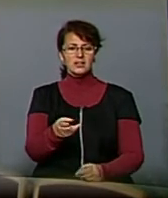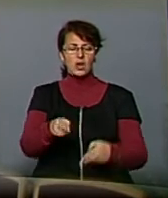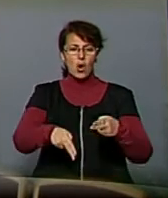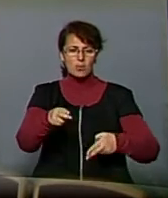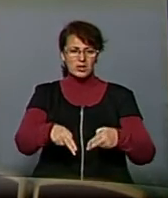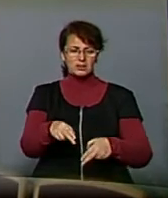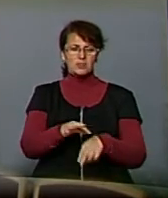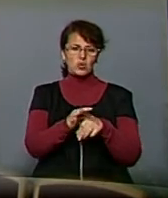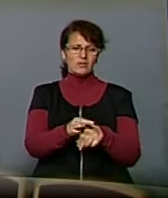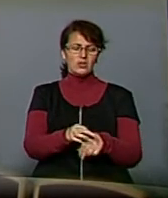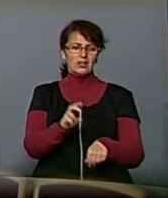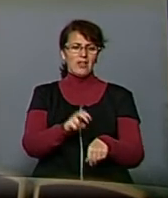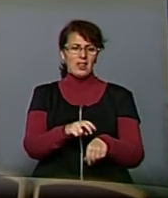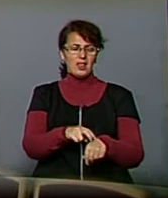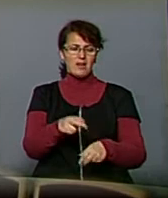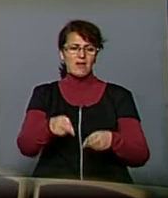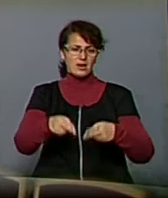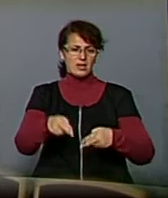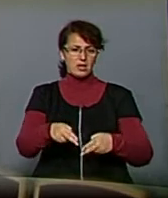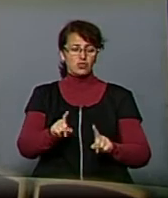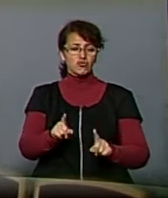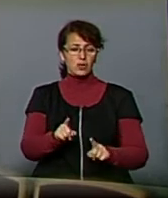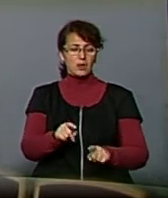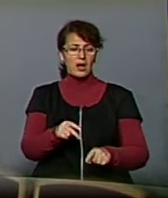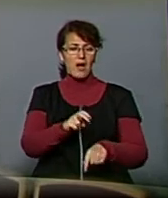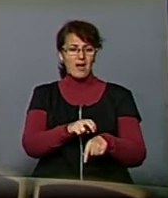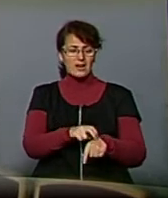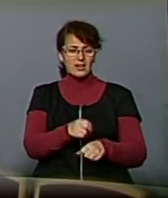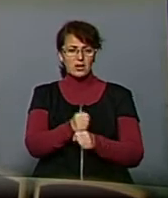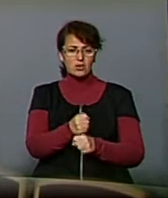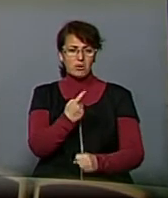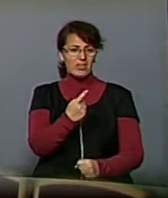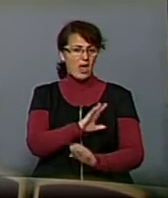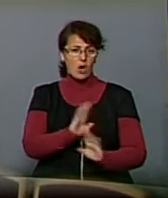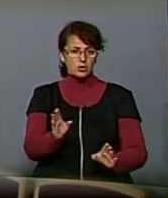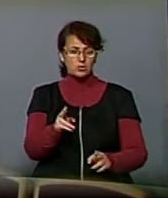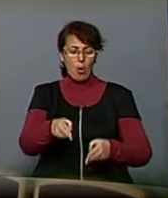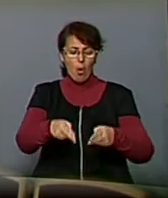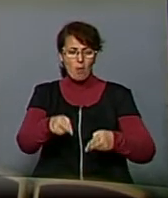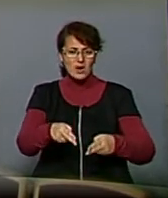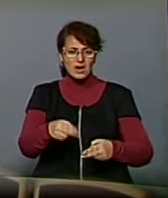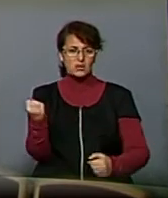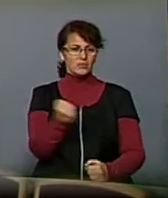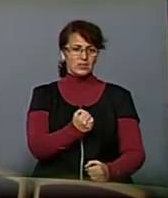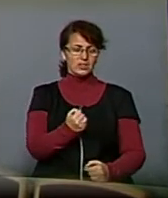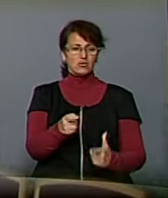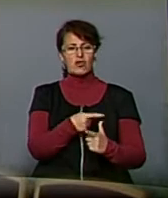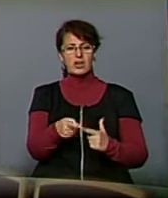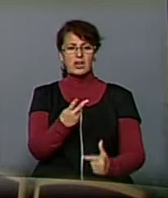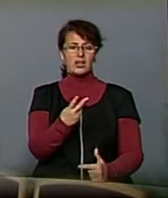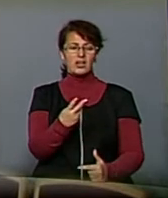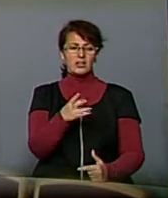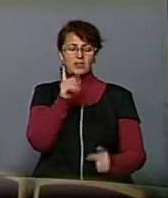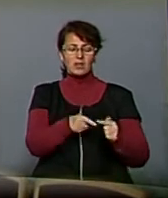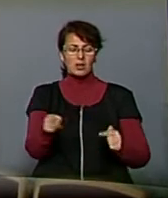проводилася хірургами. Тобто, щоб хірург робив не одну операцію на тиждень чи дві операції на місяць, а щоб